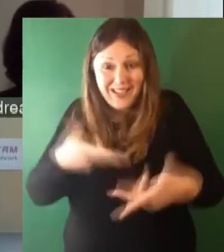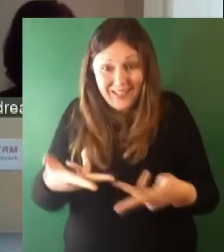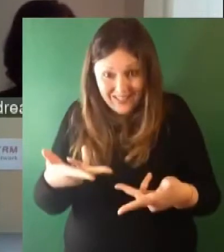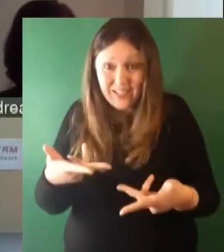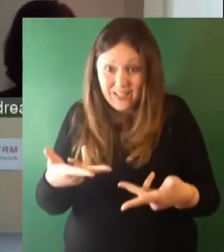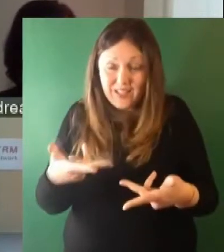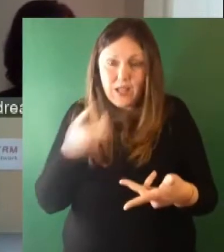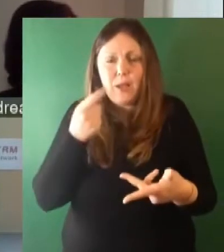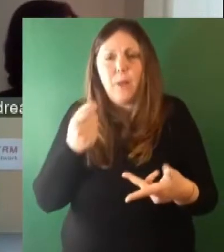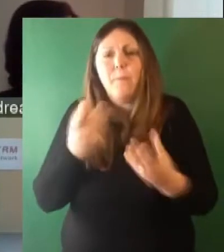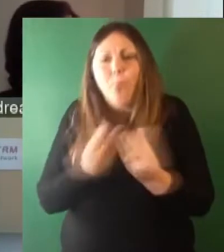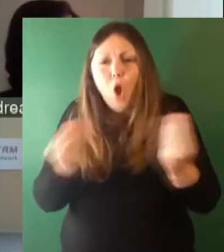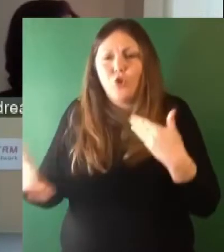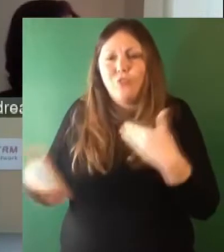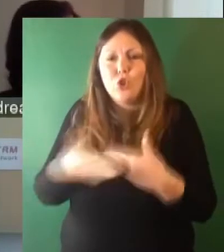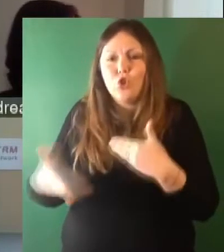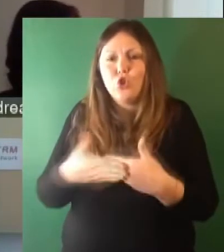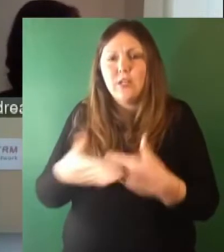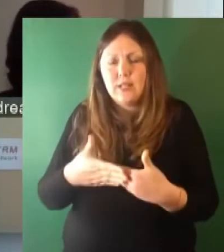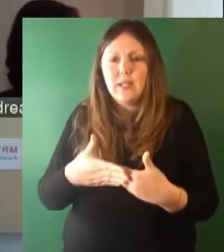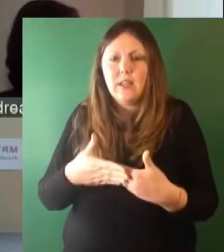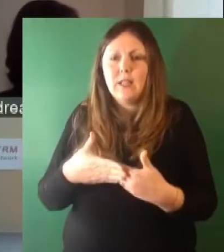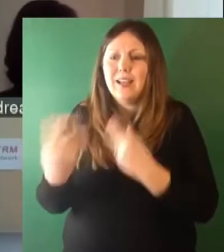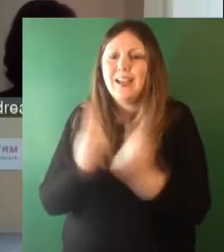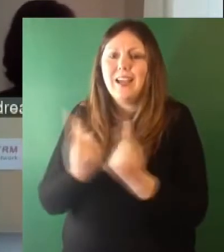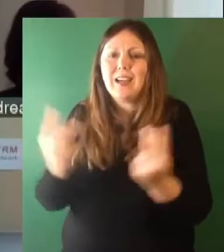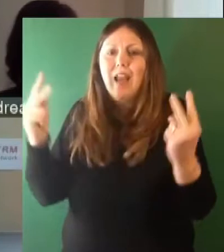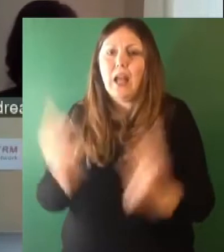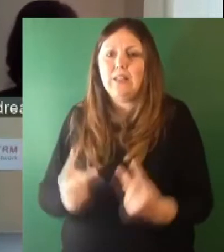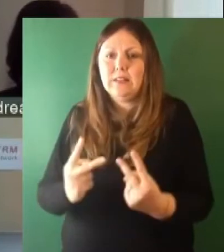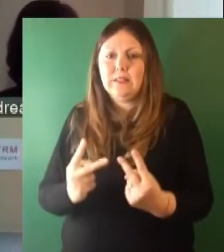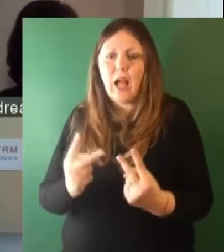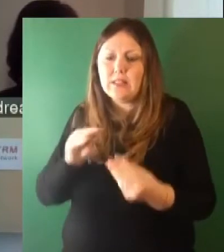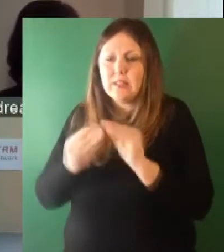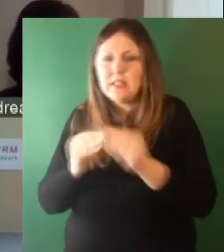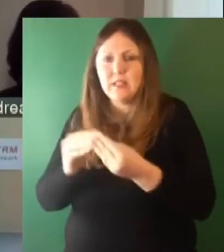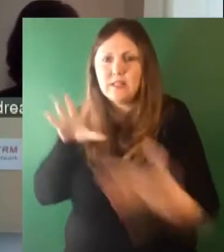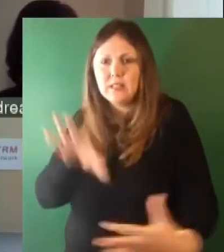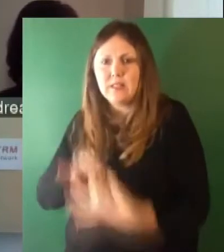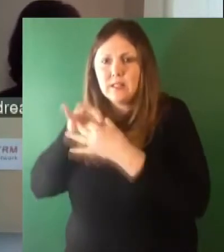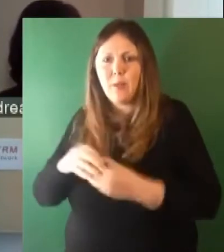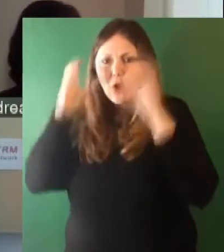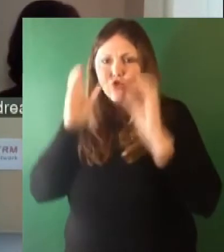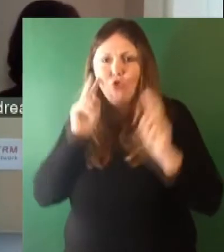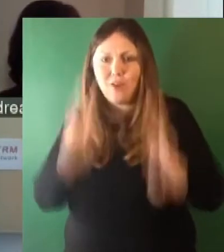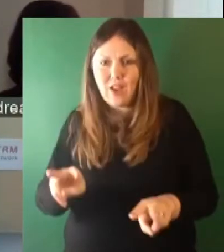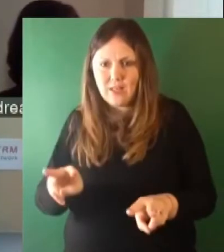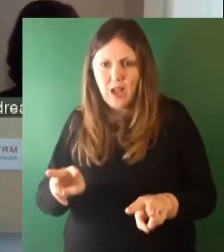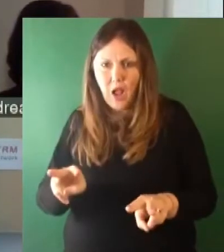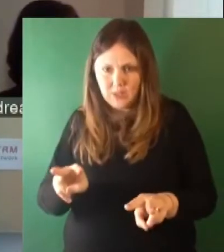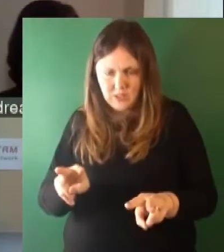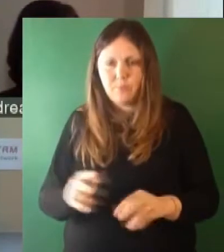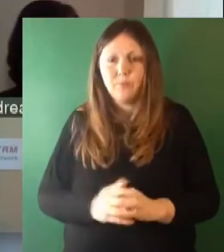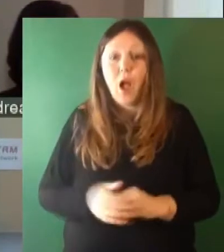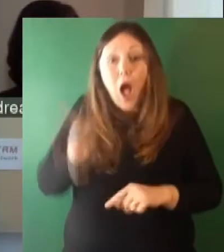molto vicini alla realtà del sistema di sorveglianza. Sta a dimostrare anche,